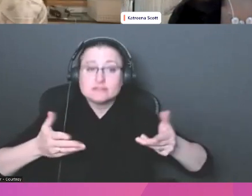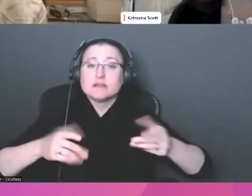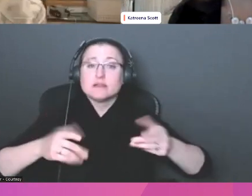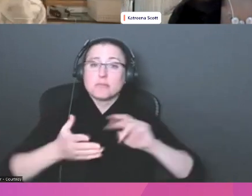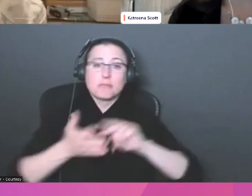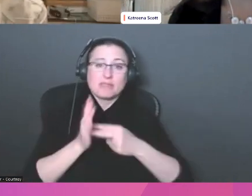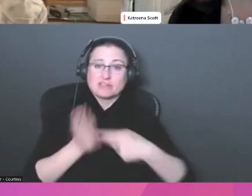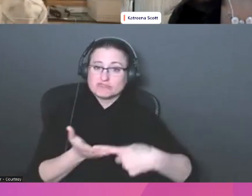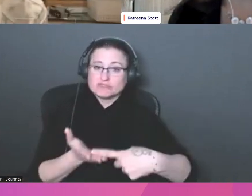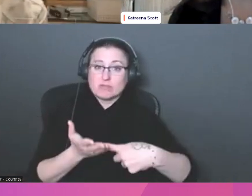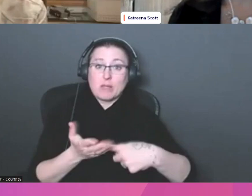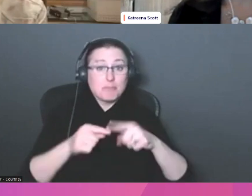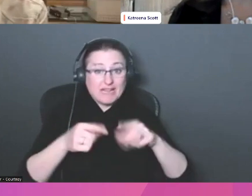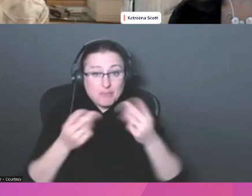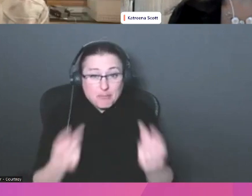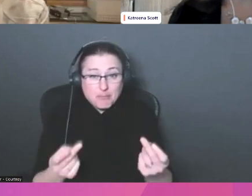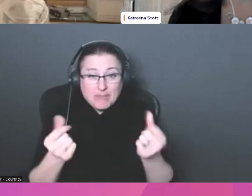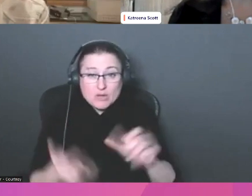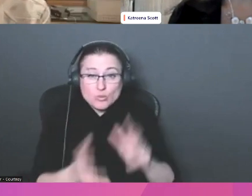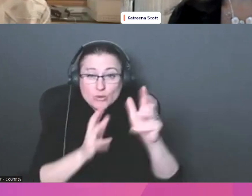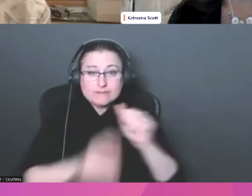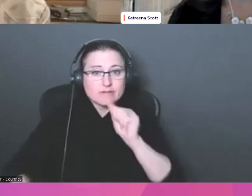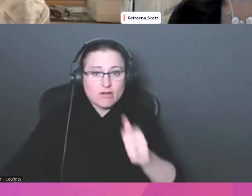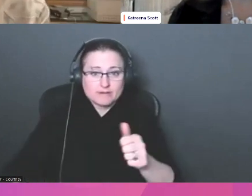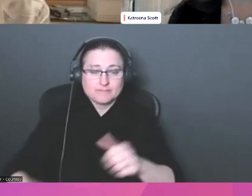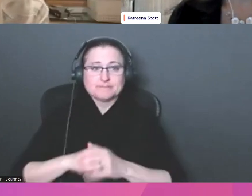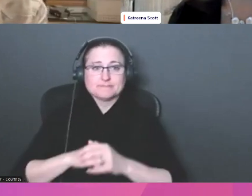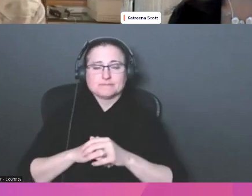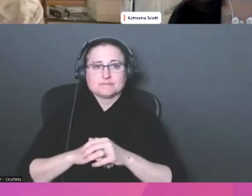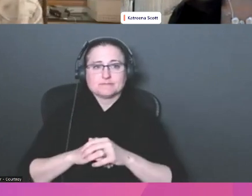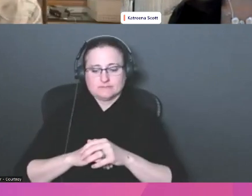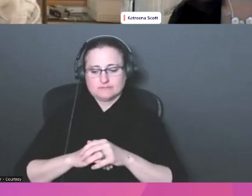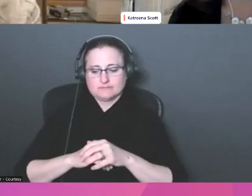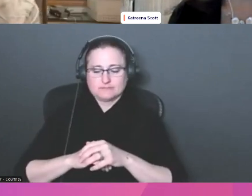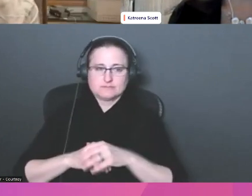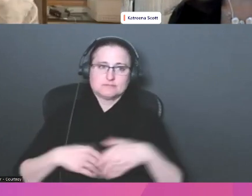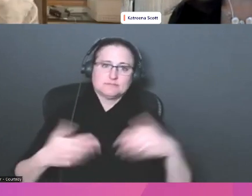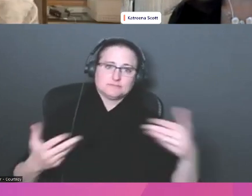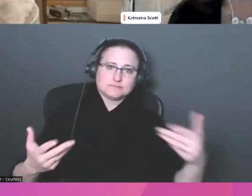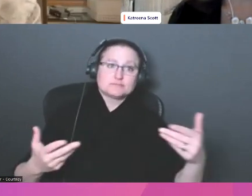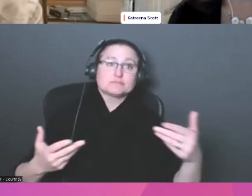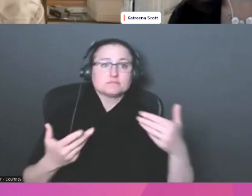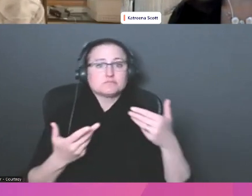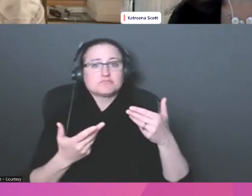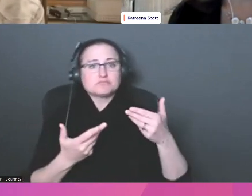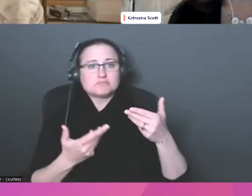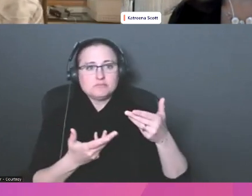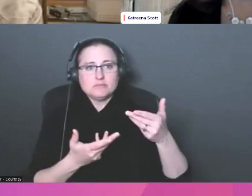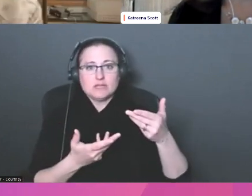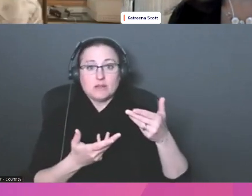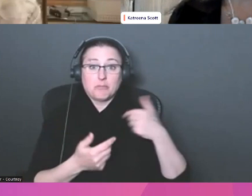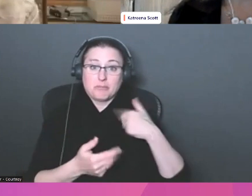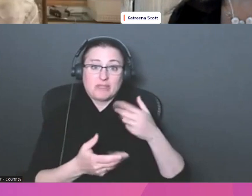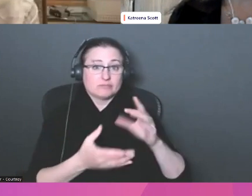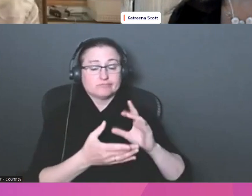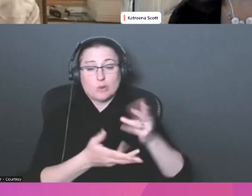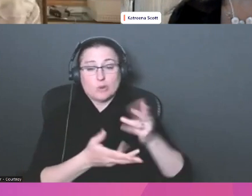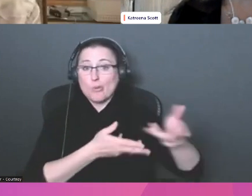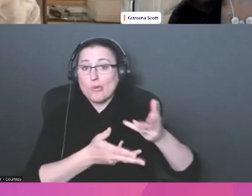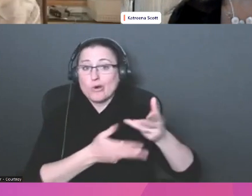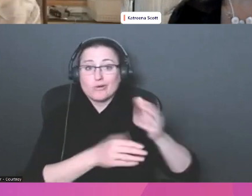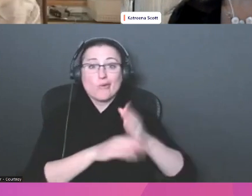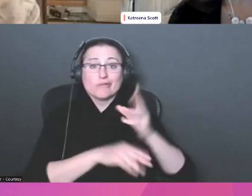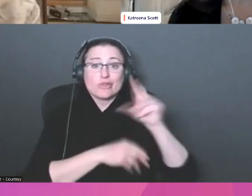Donc, c'était des femmes qui n'étaient pas en situation de crise immédiate. J'ai travaillé avec des femmes